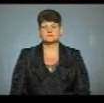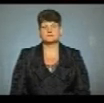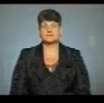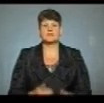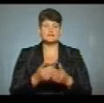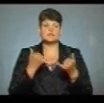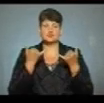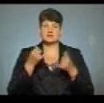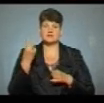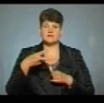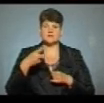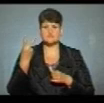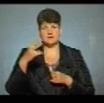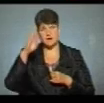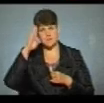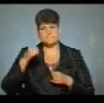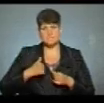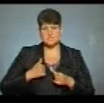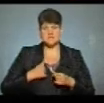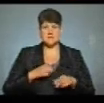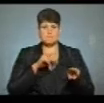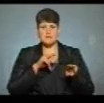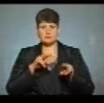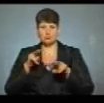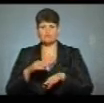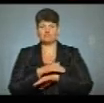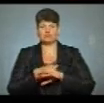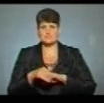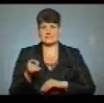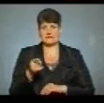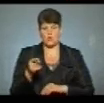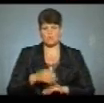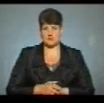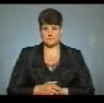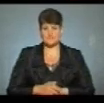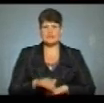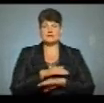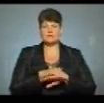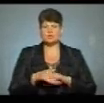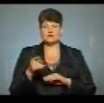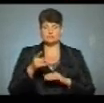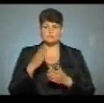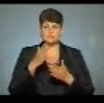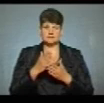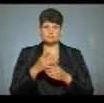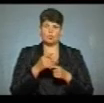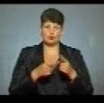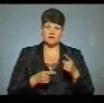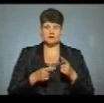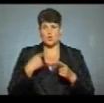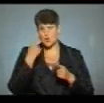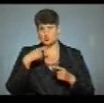Відсьогодні 22 бійці Нацгвардії України патрулюють вулиці Тернополя. На вулицях Тернополя виходить половина особового складу